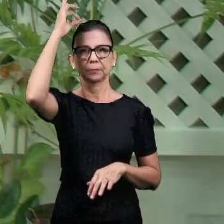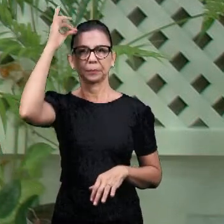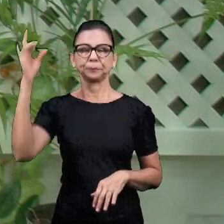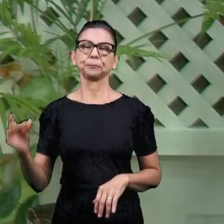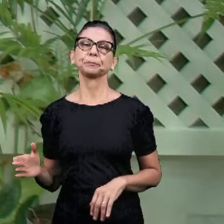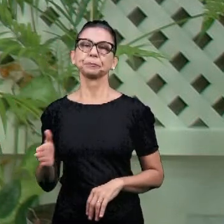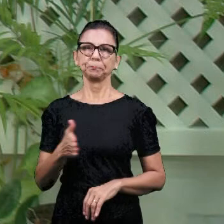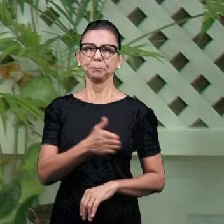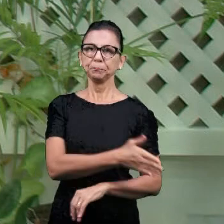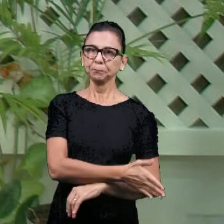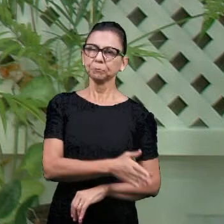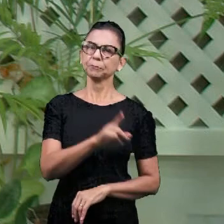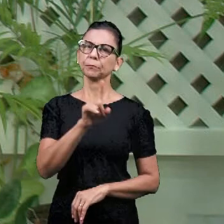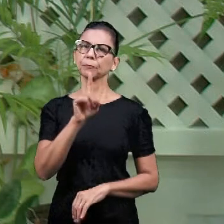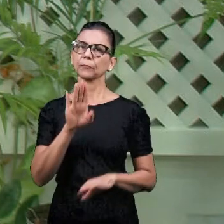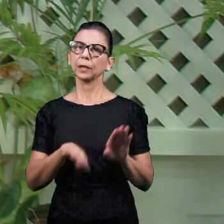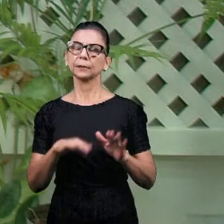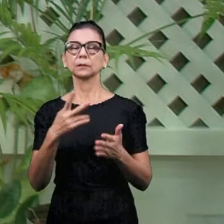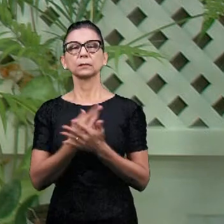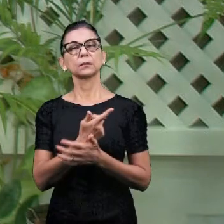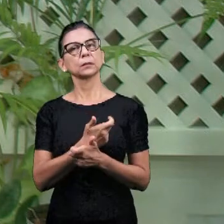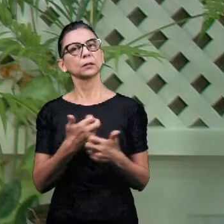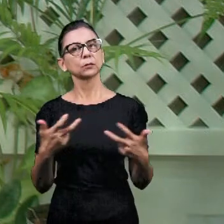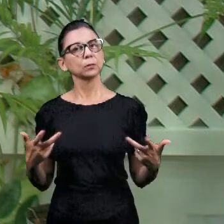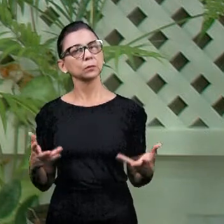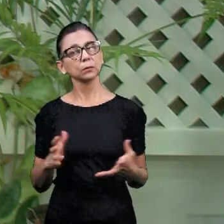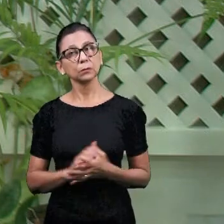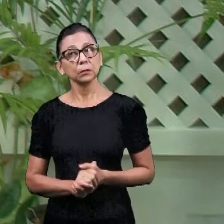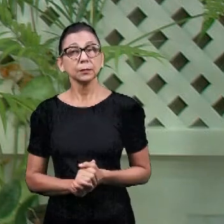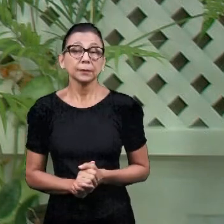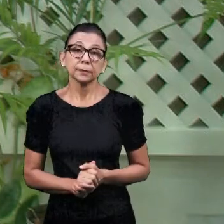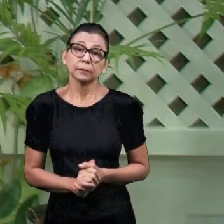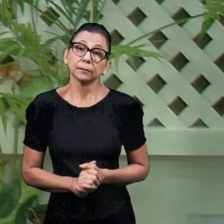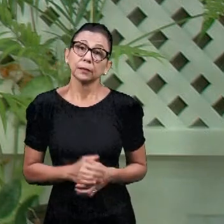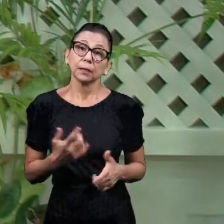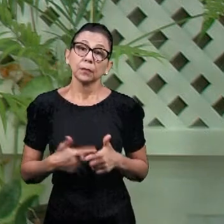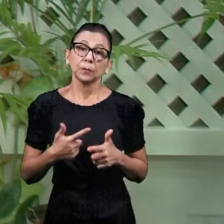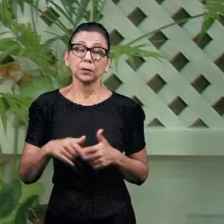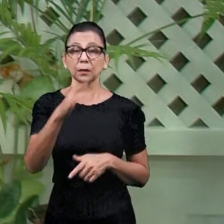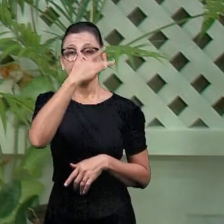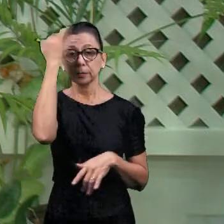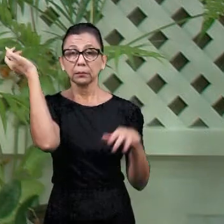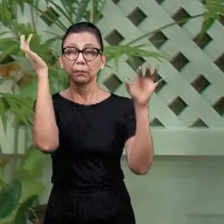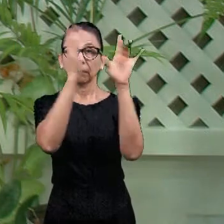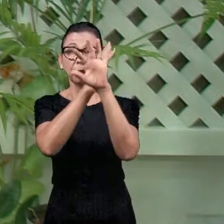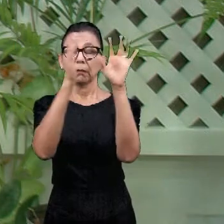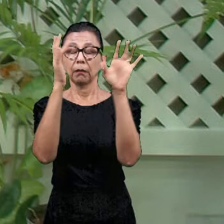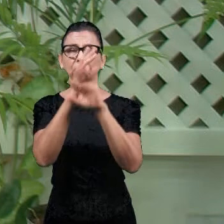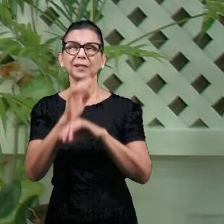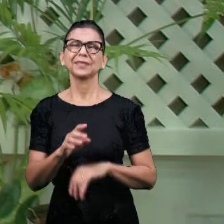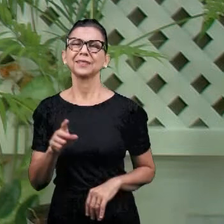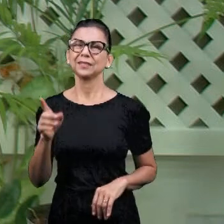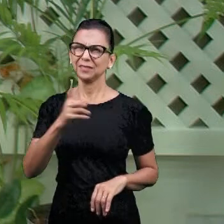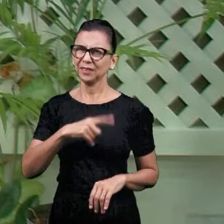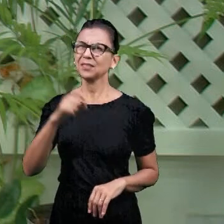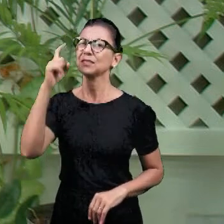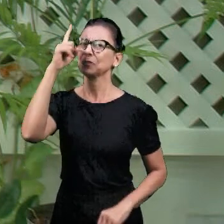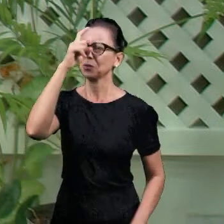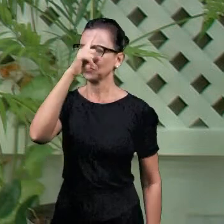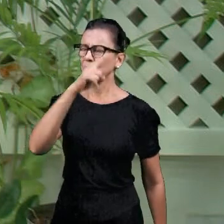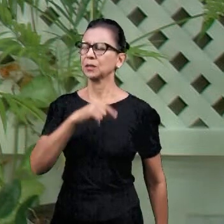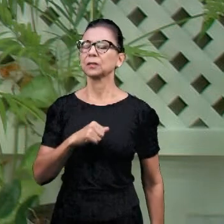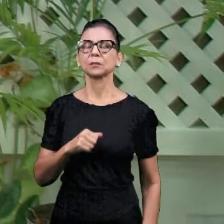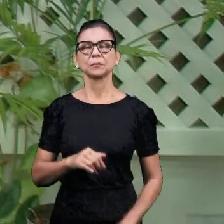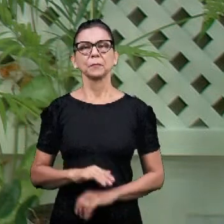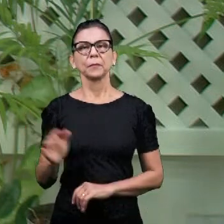Des fois, ça se passe, mes frères. Des choses, les personnes avec moi aussi, nous avons nos difficultés, nos limitations. Donc,